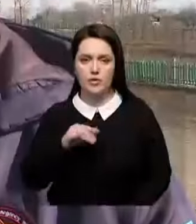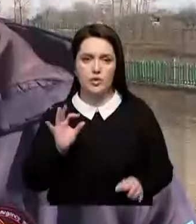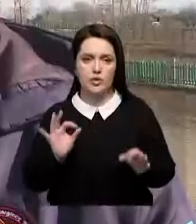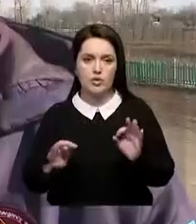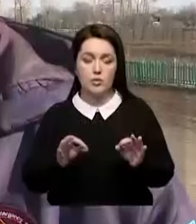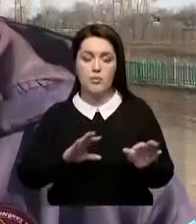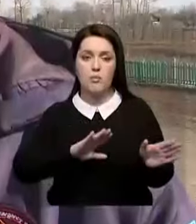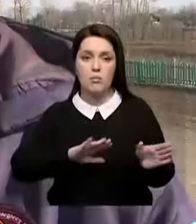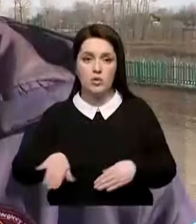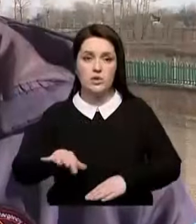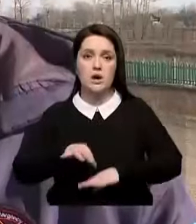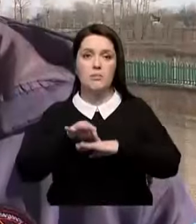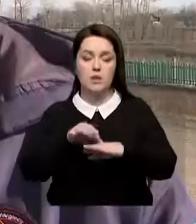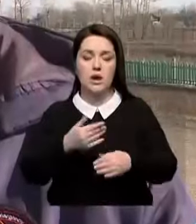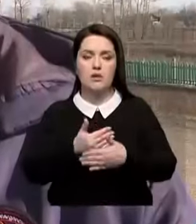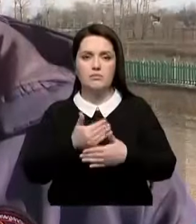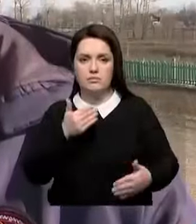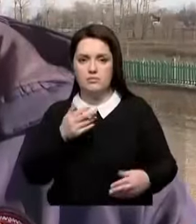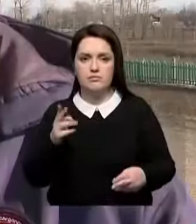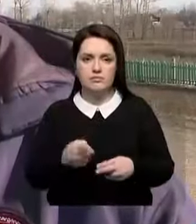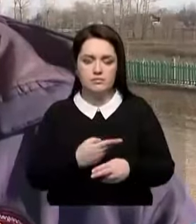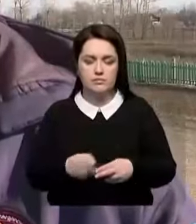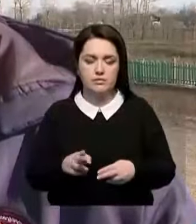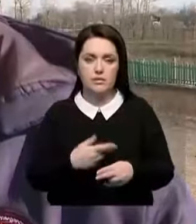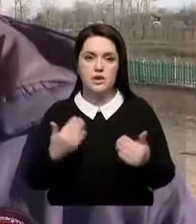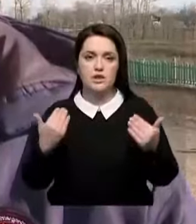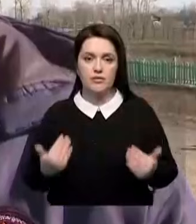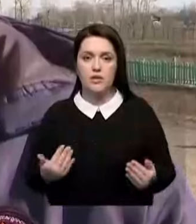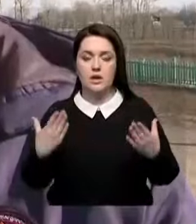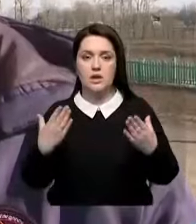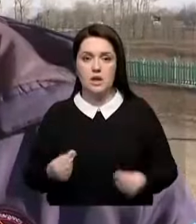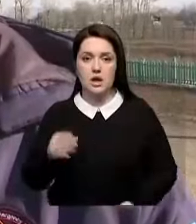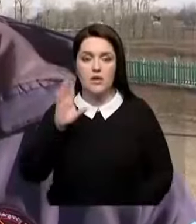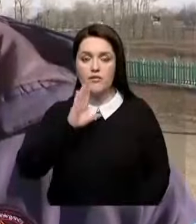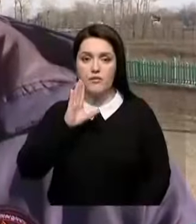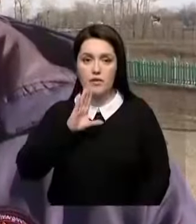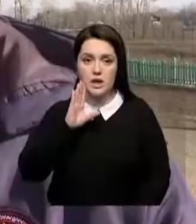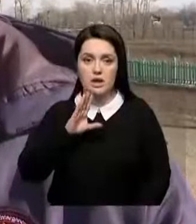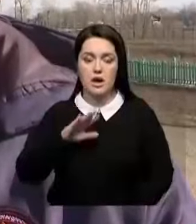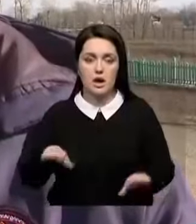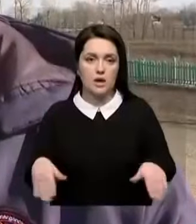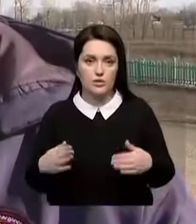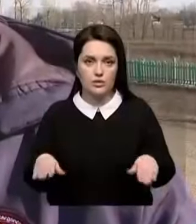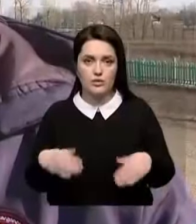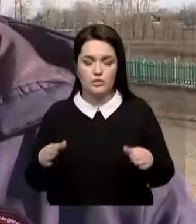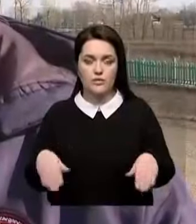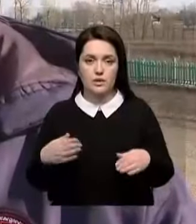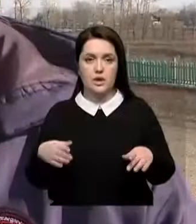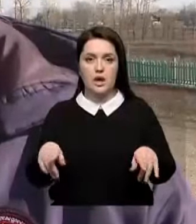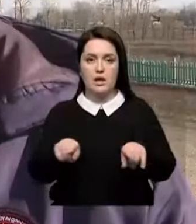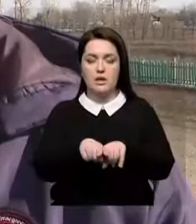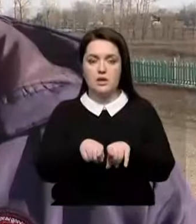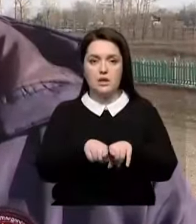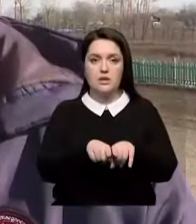После проведения превентивных мероприятий уже на сегодняшний день воды в населенном пункте вода отсутствует. Также на